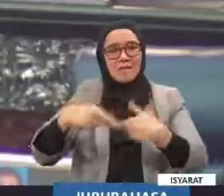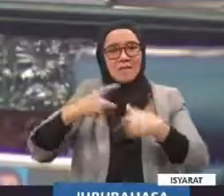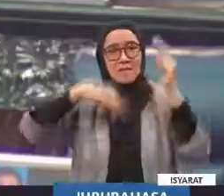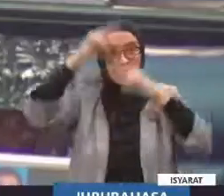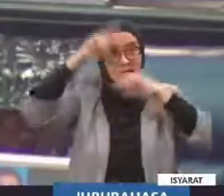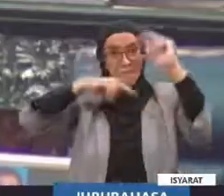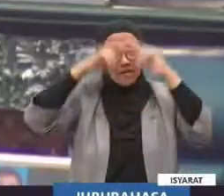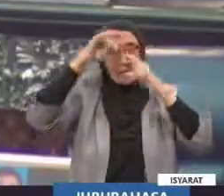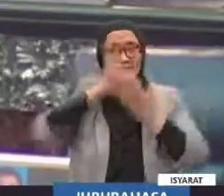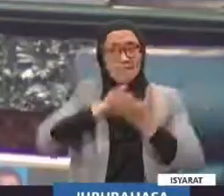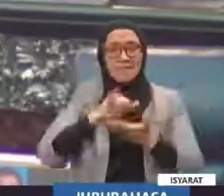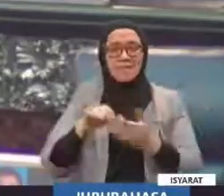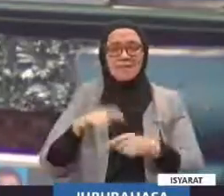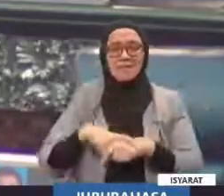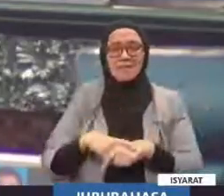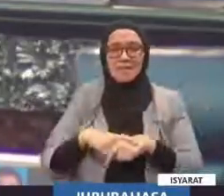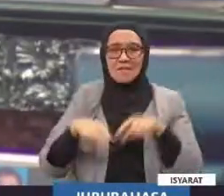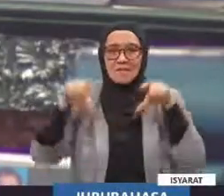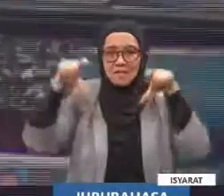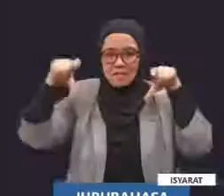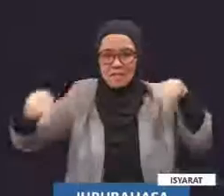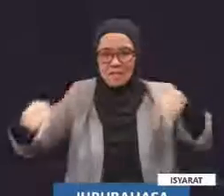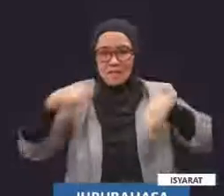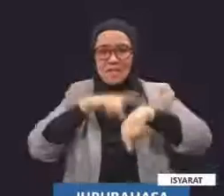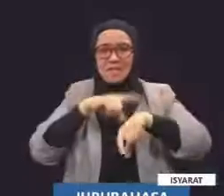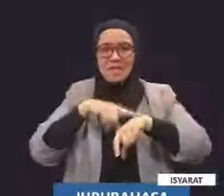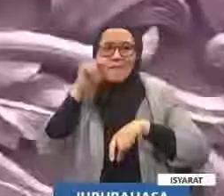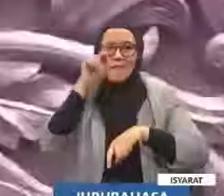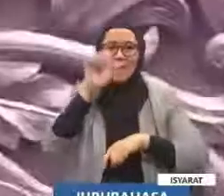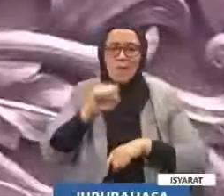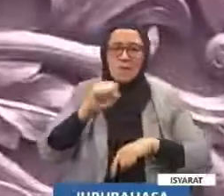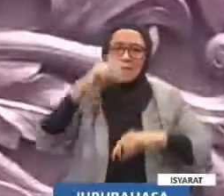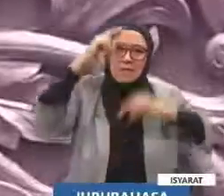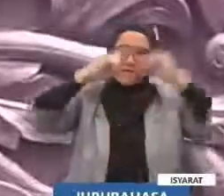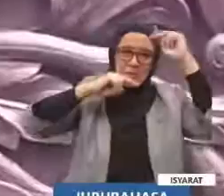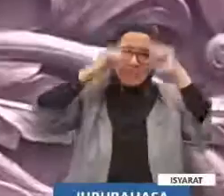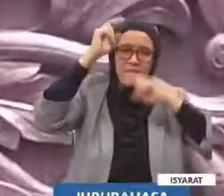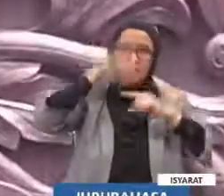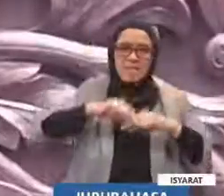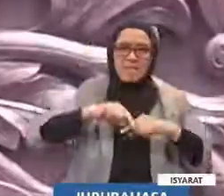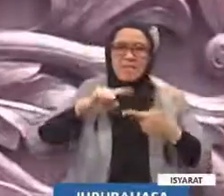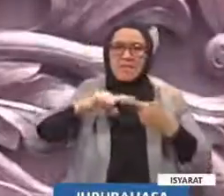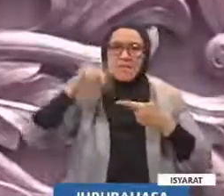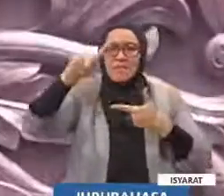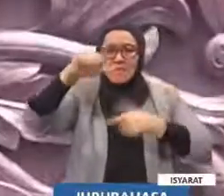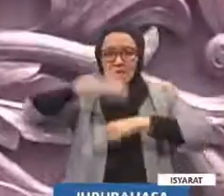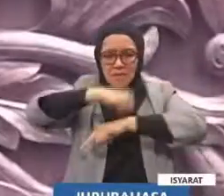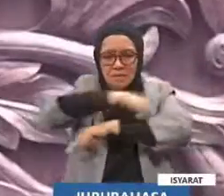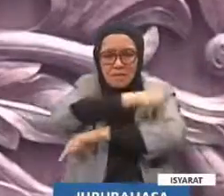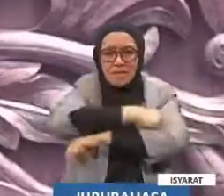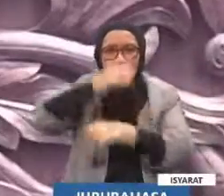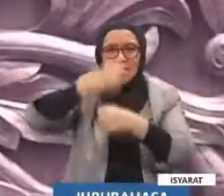juga ditetapkan. Sekian dan terima kasih. Terima kasih. Seterusnya saya jemput Yang Berhormat Datuk Seri Haji Ahmad Haji Masran.